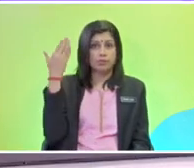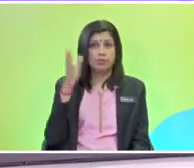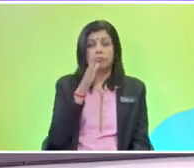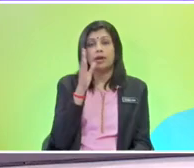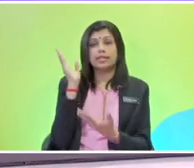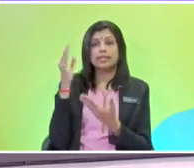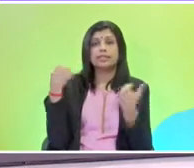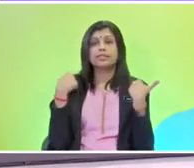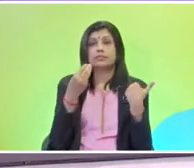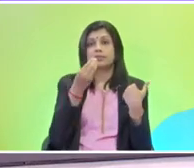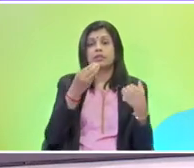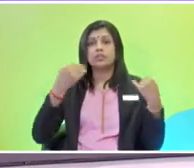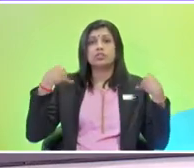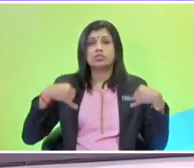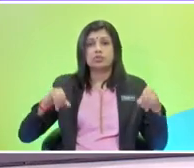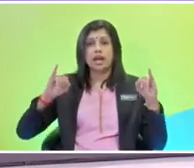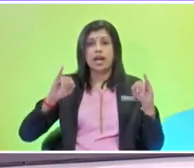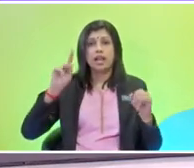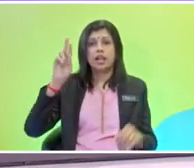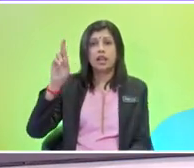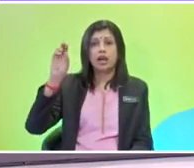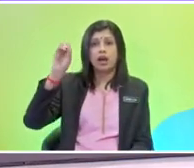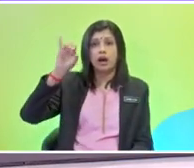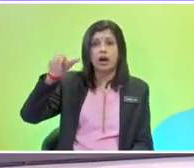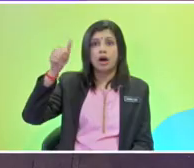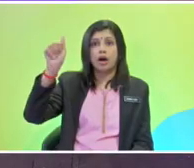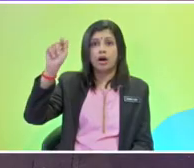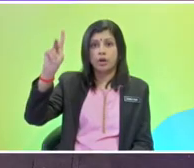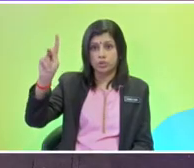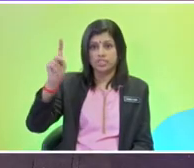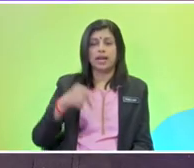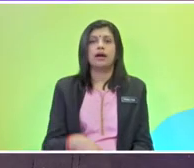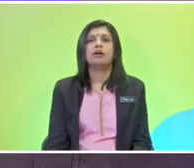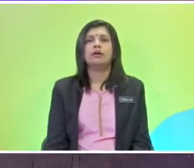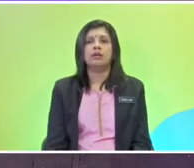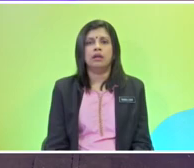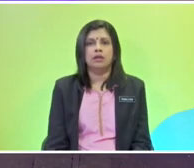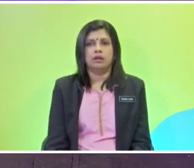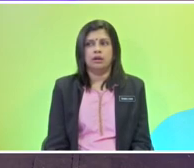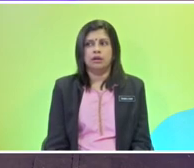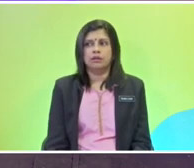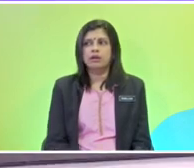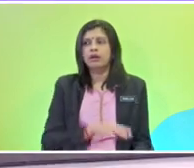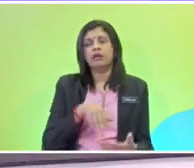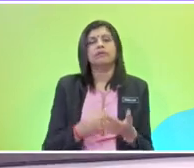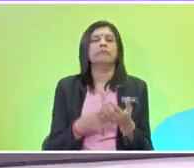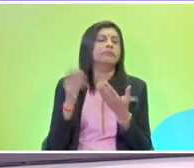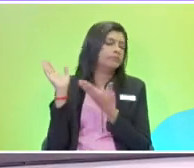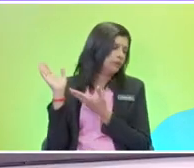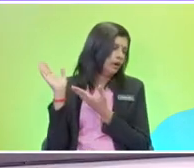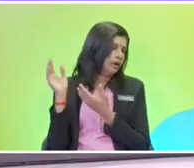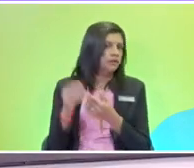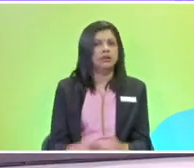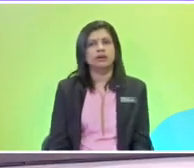Cikgu pun suka sedap sangat makan untuk kuah rojak semua-semua. Ini mesti orang tahu.